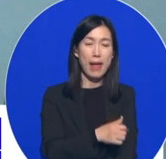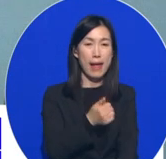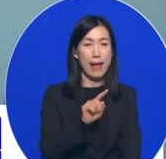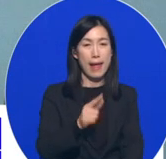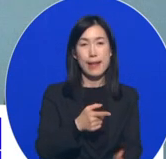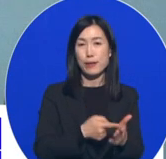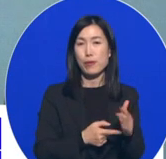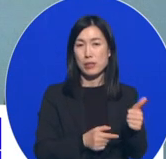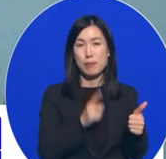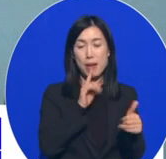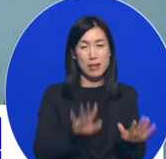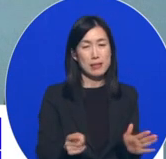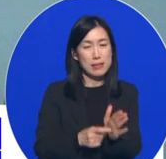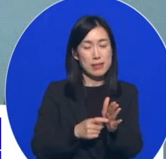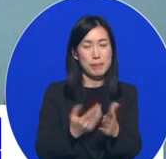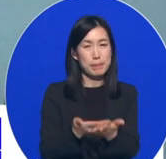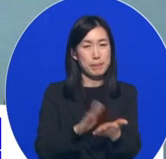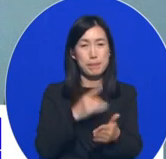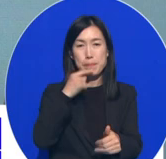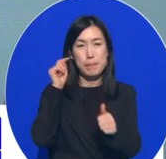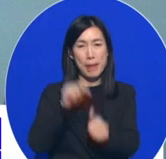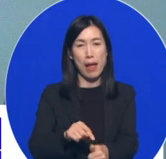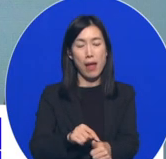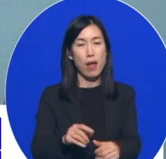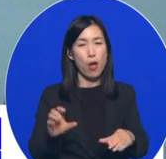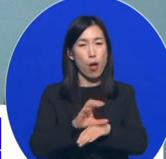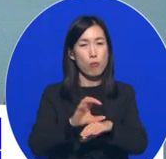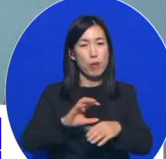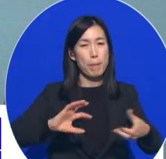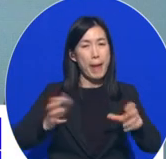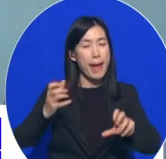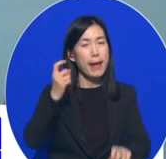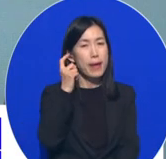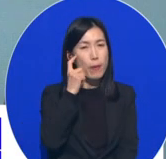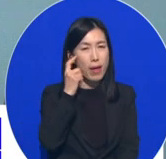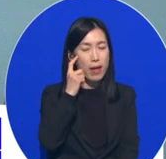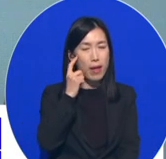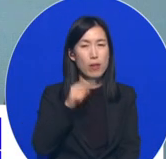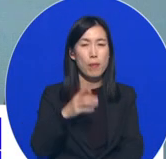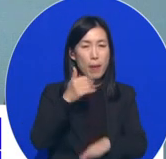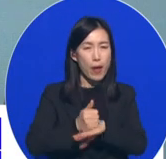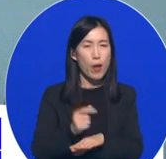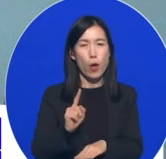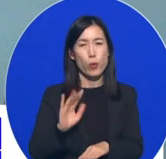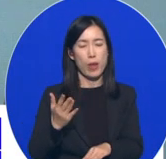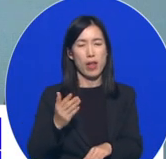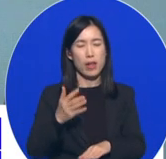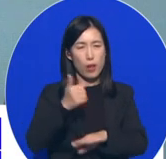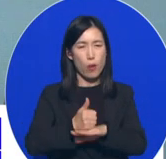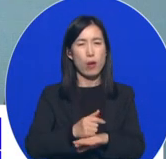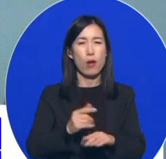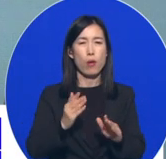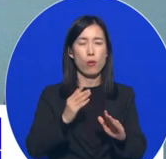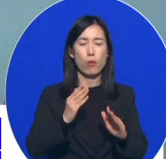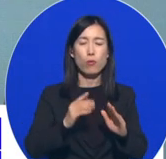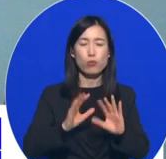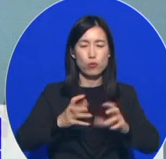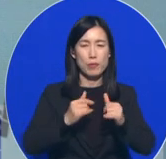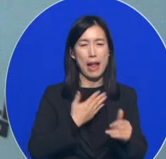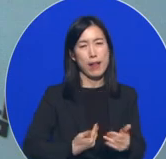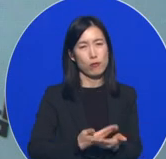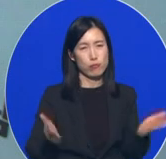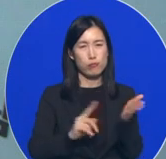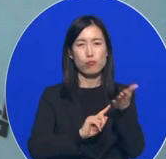국무총리는 긴급 복구를 지시하고 장애 원인과 복구 결과는 국민에게 공개할 것을 주문했습니다 조태영 기자의